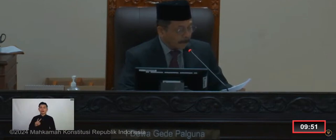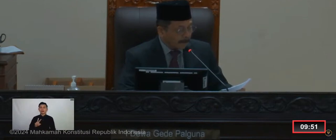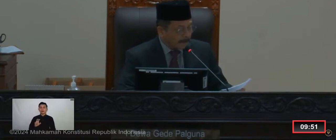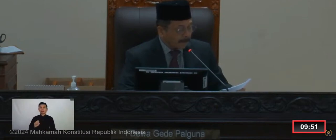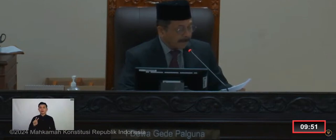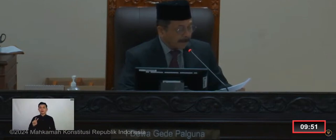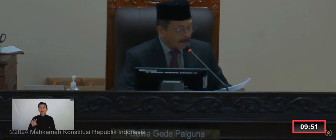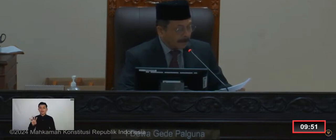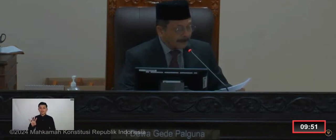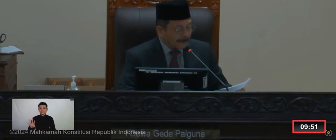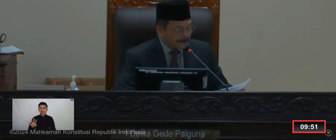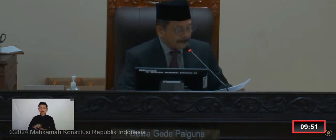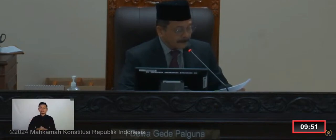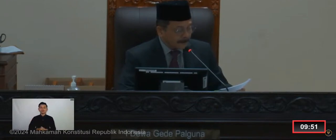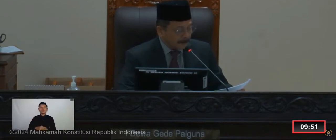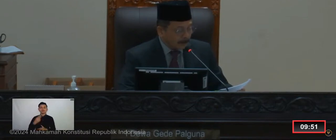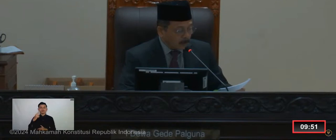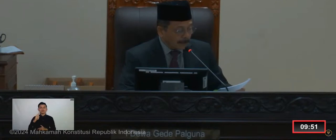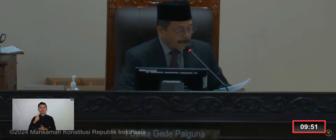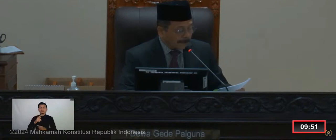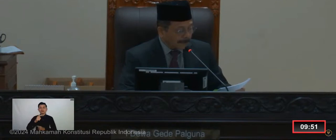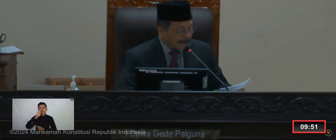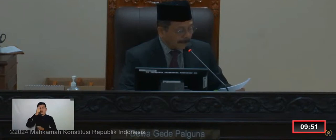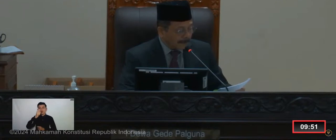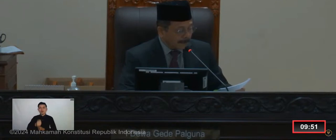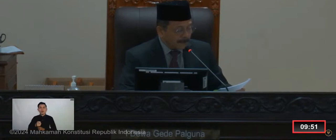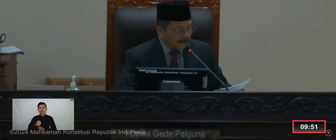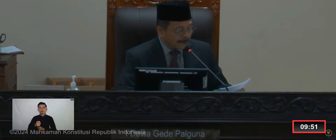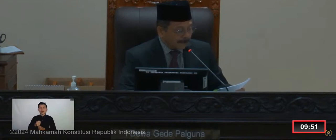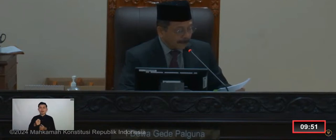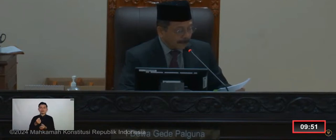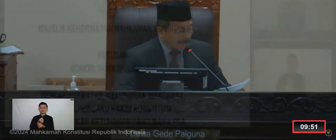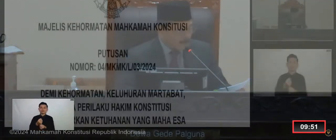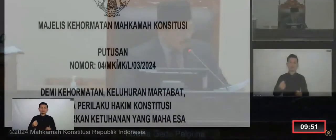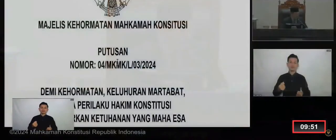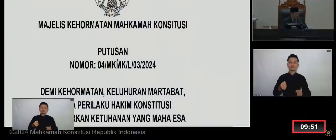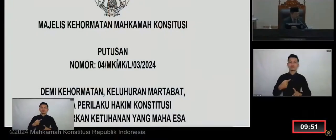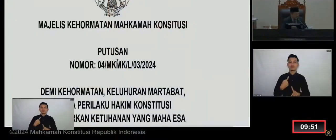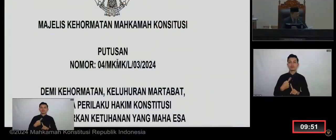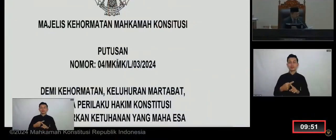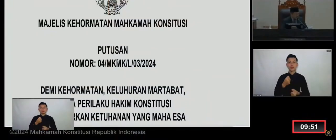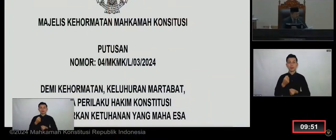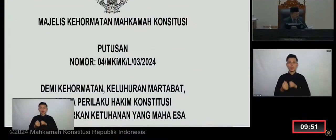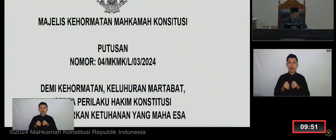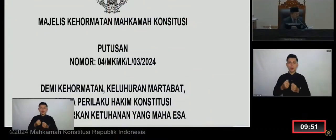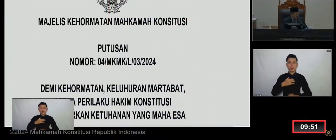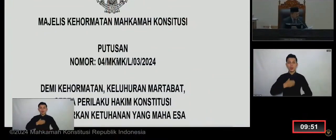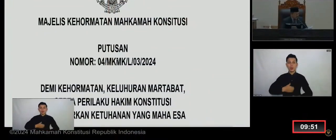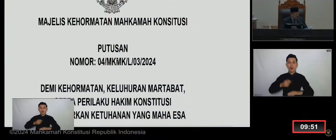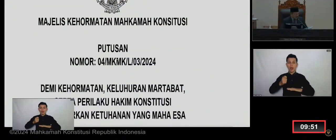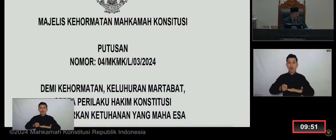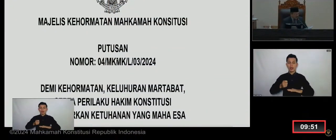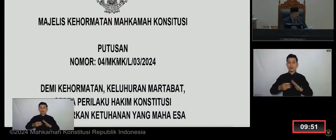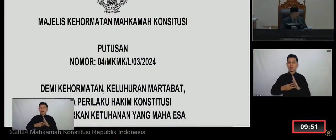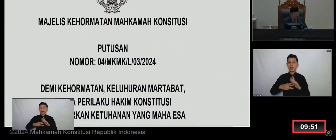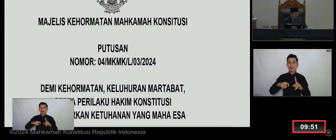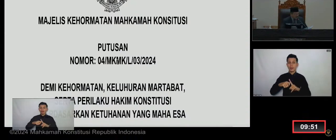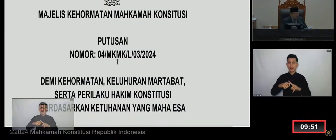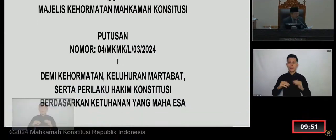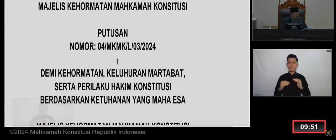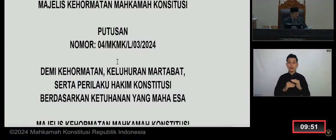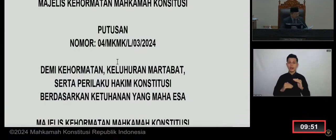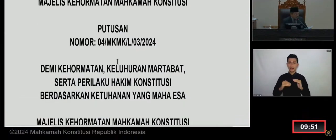2024 demi kehormatan keluhuran martabat serta perilaku hakim konstitusi berdasarkan